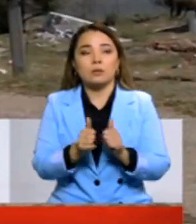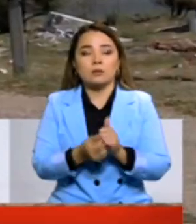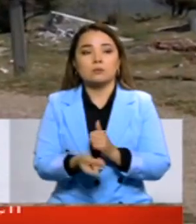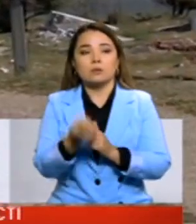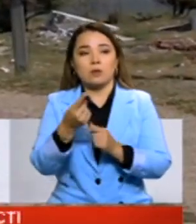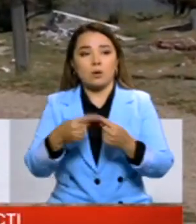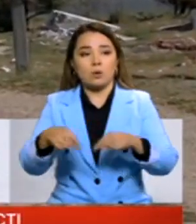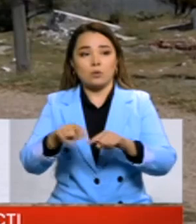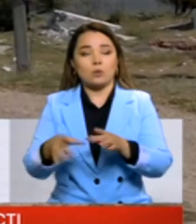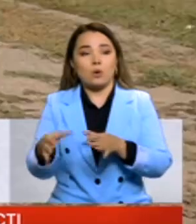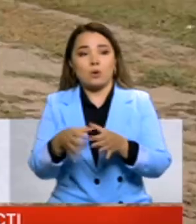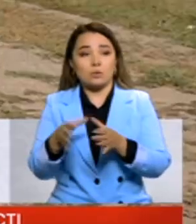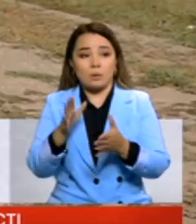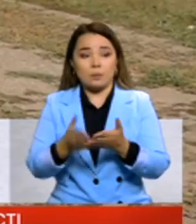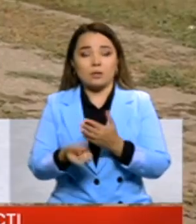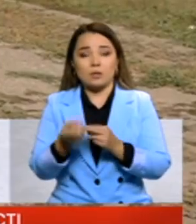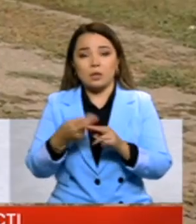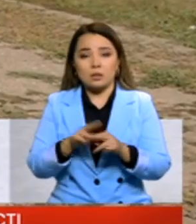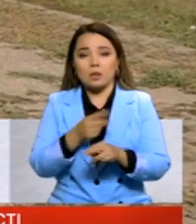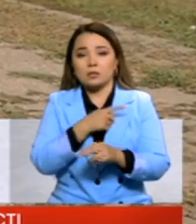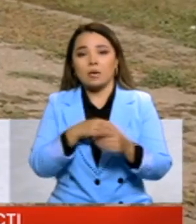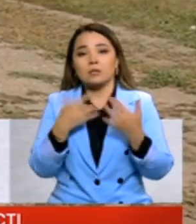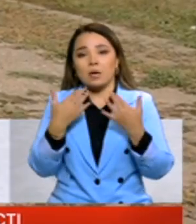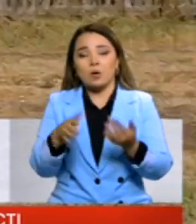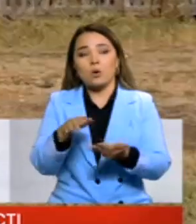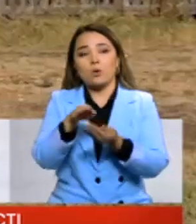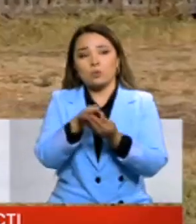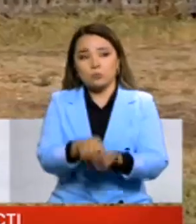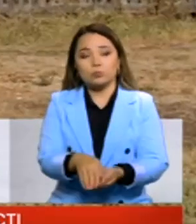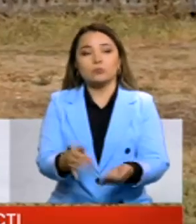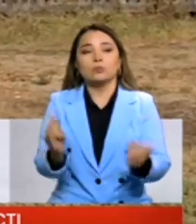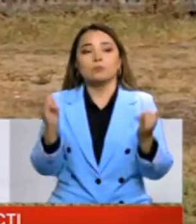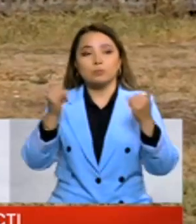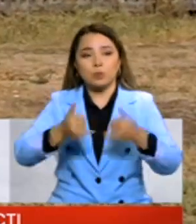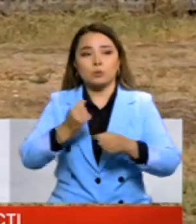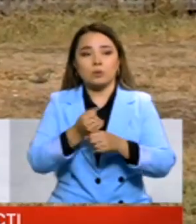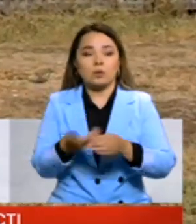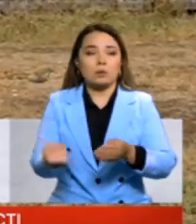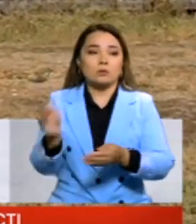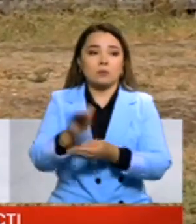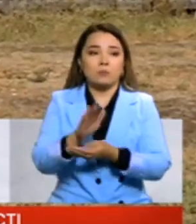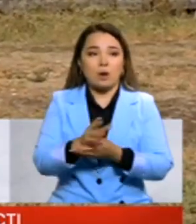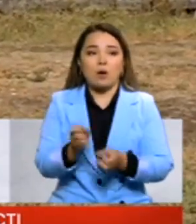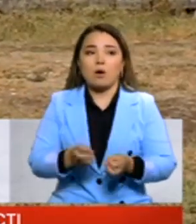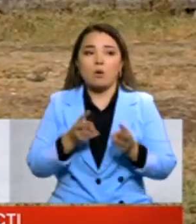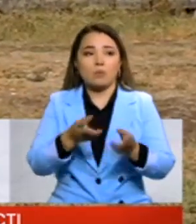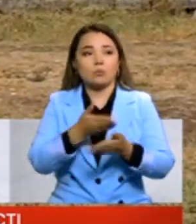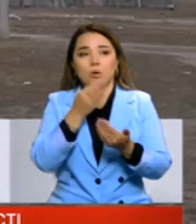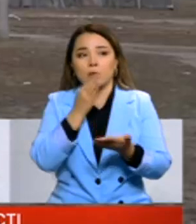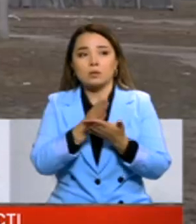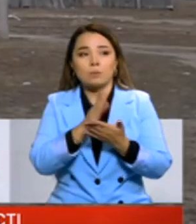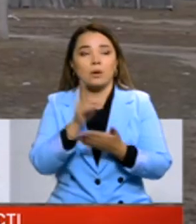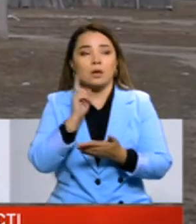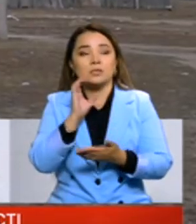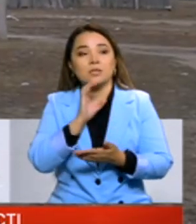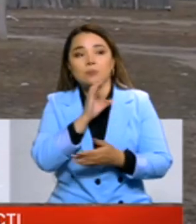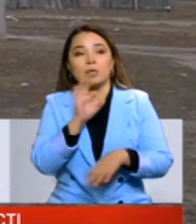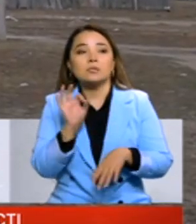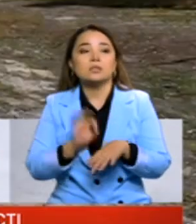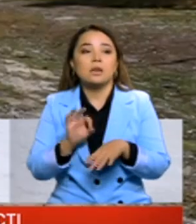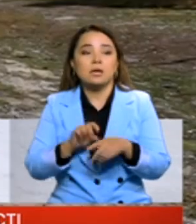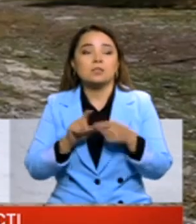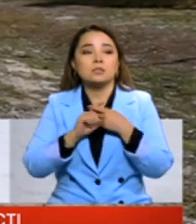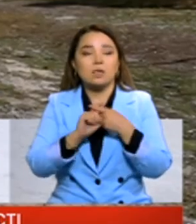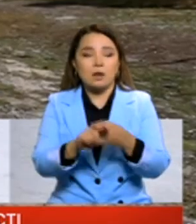Әрі ауырған мал қалдықтары санитарлық талапқа сай көміліп, қорым бетон толған көрінеді. Одан қауіп жоқ дейді мамандар. Әзірге сібір жарасына шалдықты